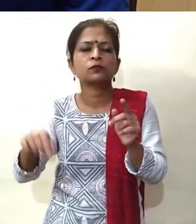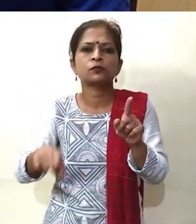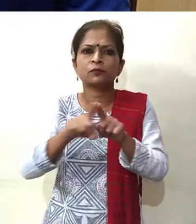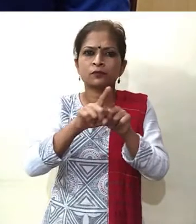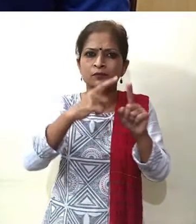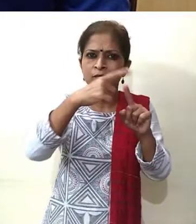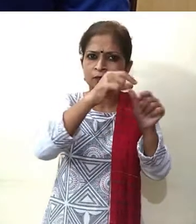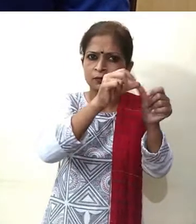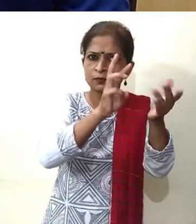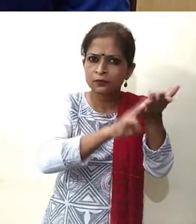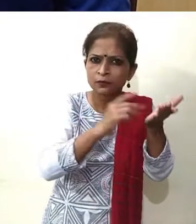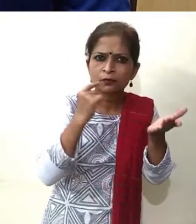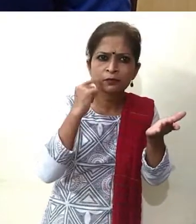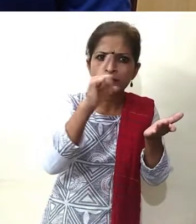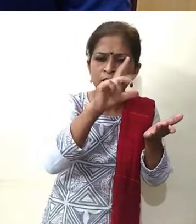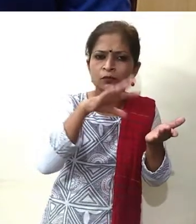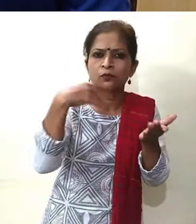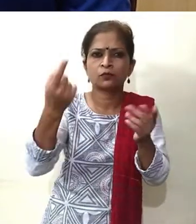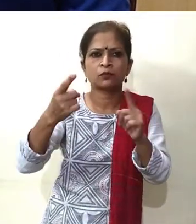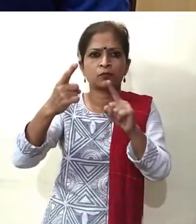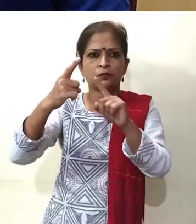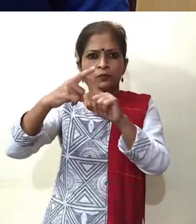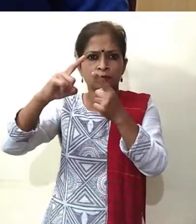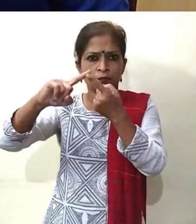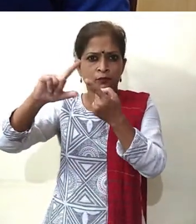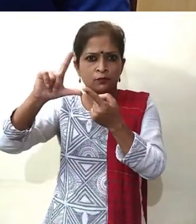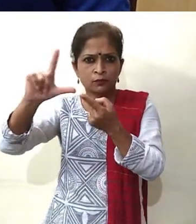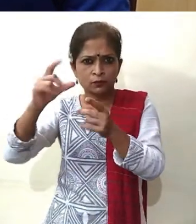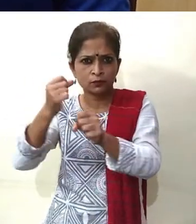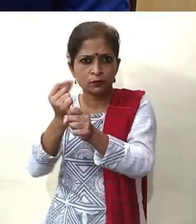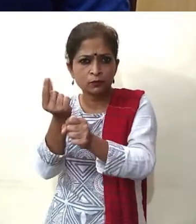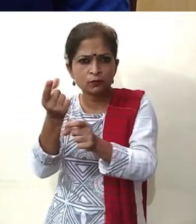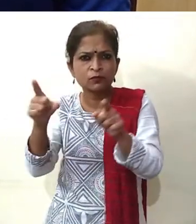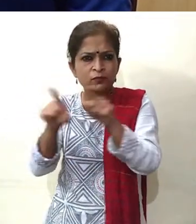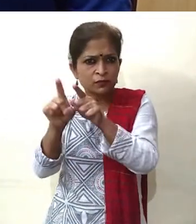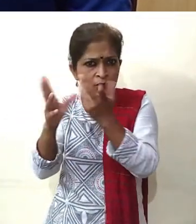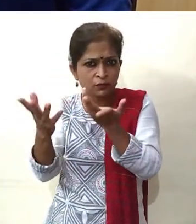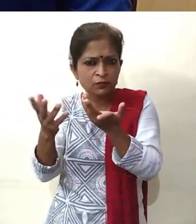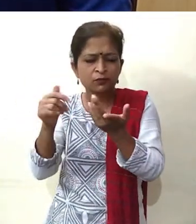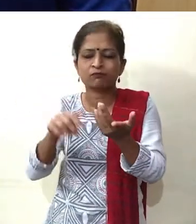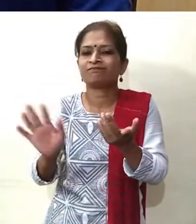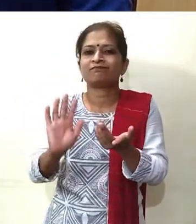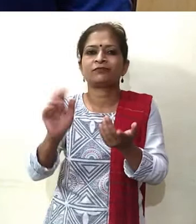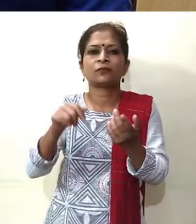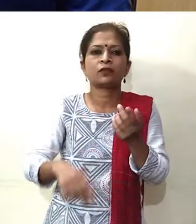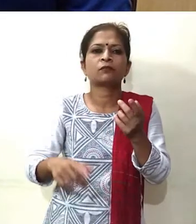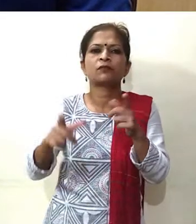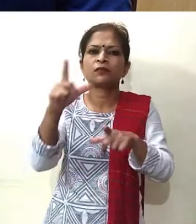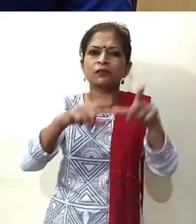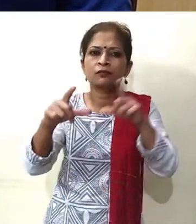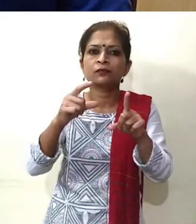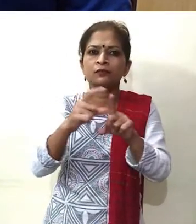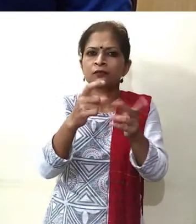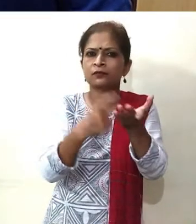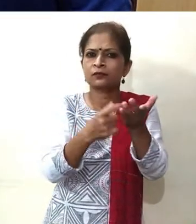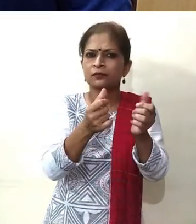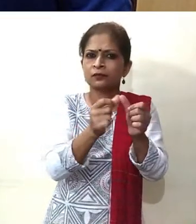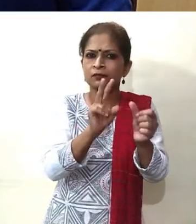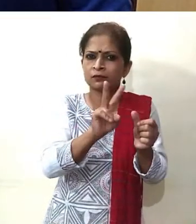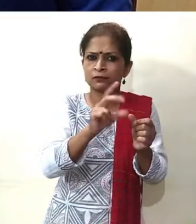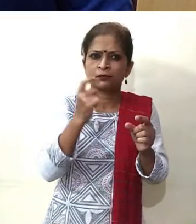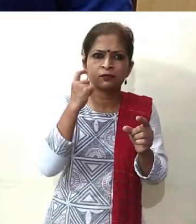है? देखिए, ये जो द्रविड़ का चक्कर है ना, ये बोलते हैं द्रविडियन लैंग्वेजेस, हम द्रविड़ हैं, ये हमारे एक